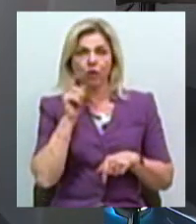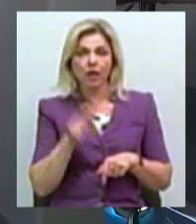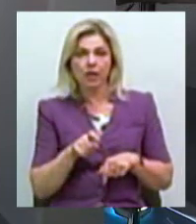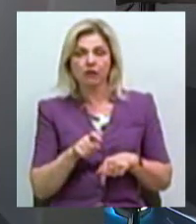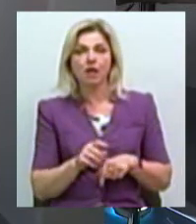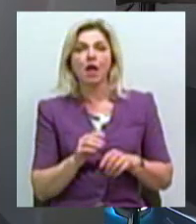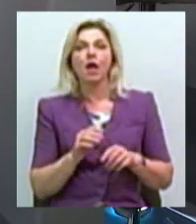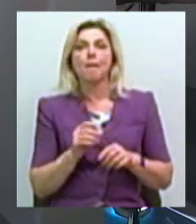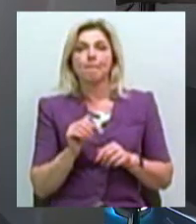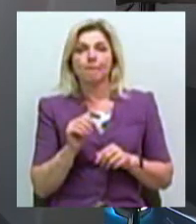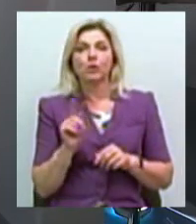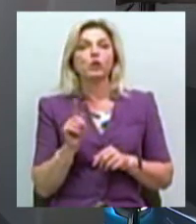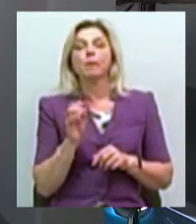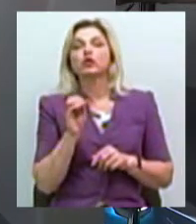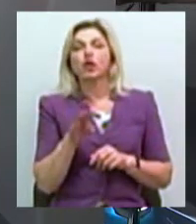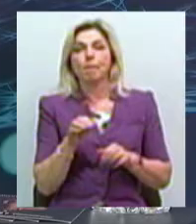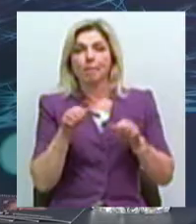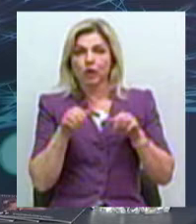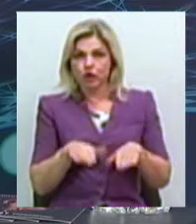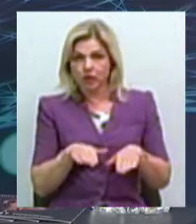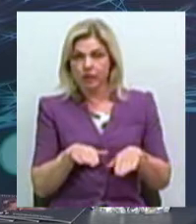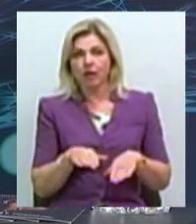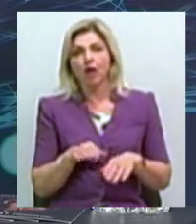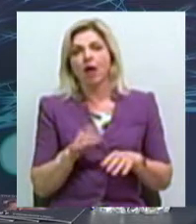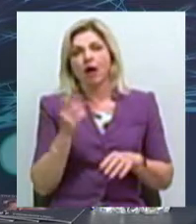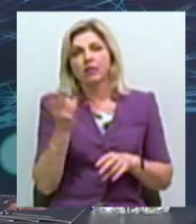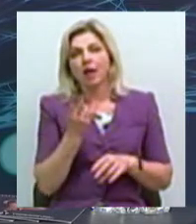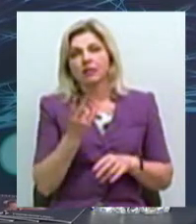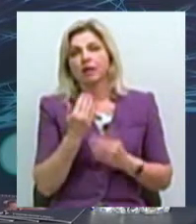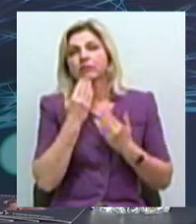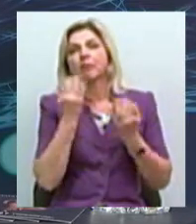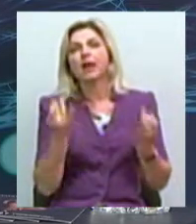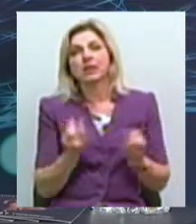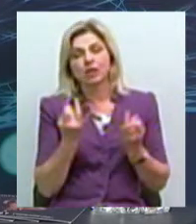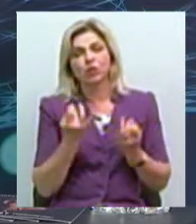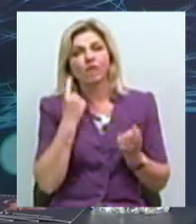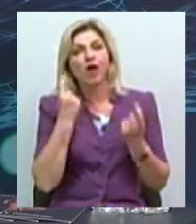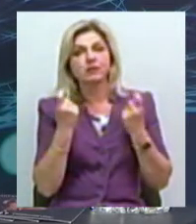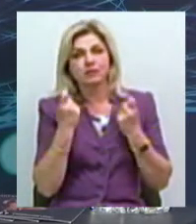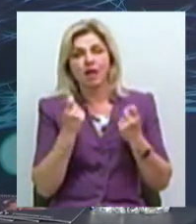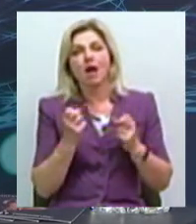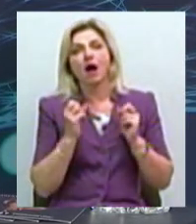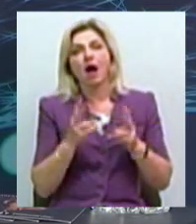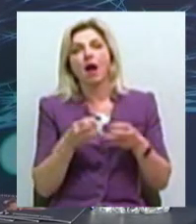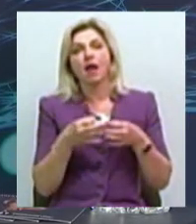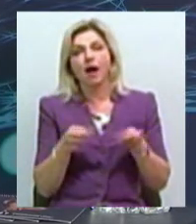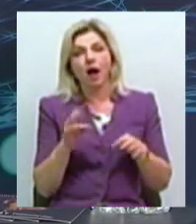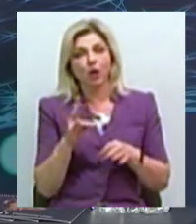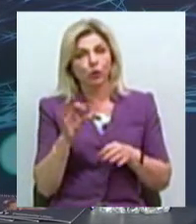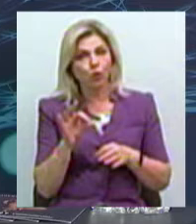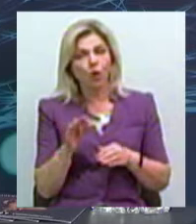прежде чем принимать решение, конечно, нужно поинтересоваться, насколько легально предлагается эта